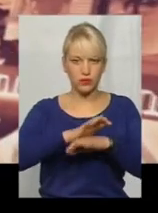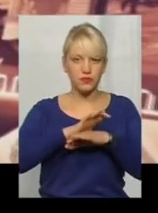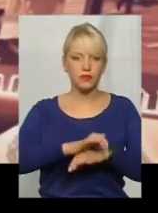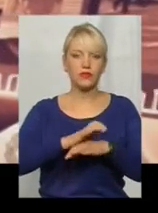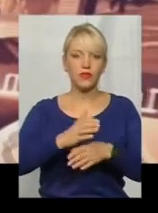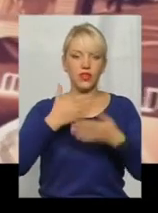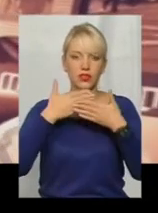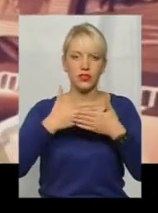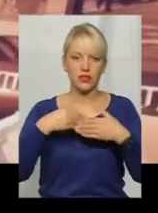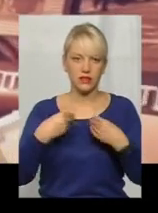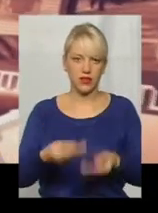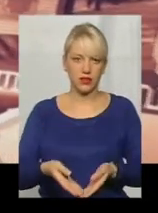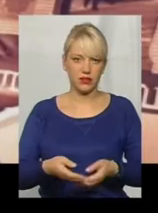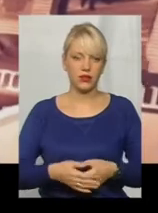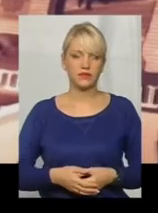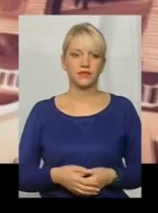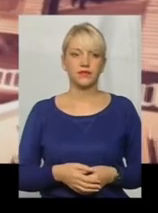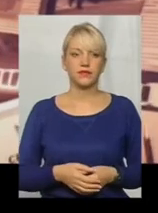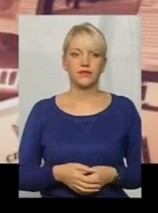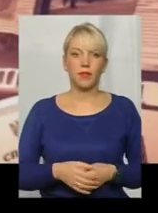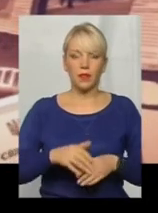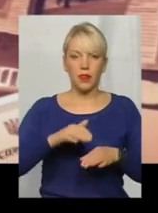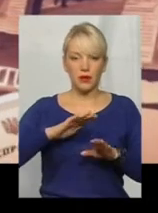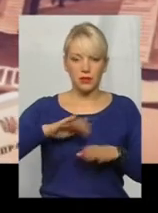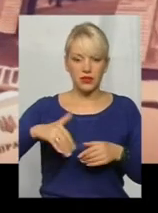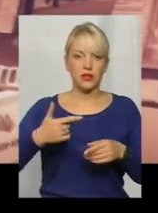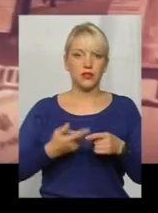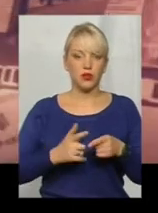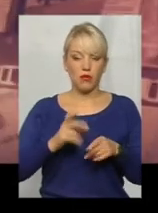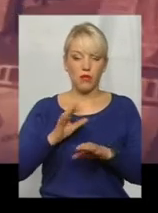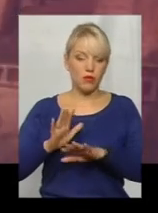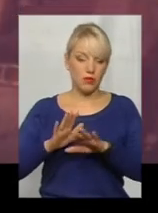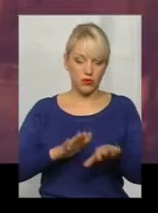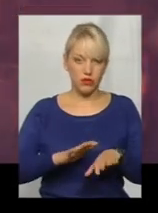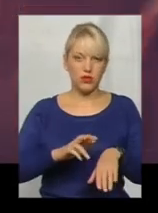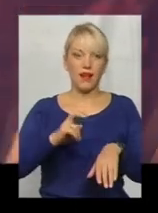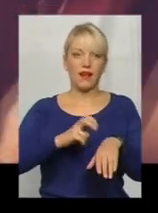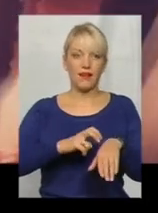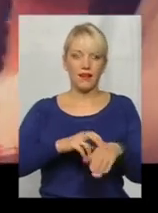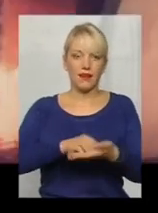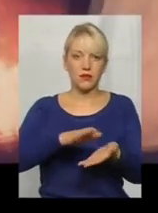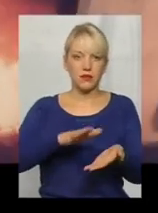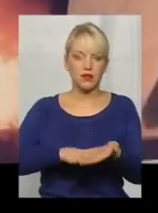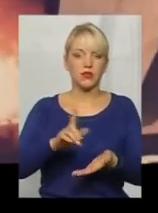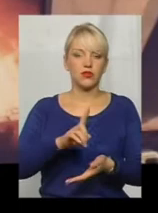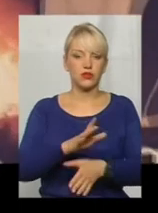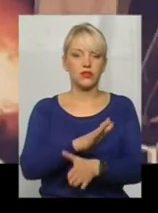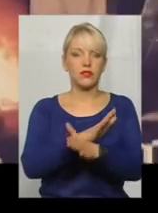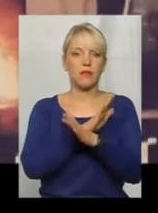дихання, напрямий масаж серця. Одразу ж по прибутті лікарка констатувала смерть потерпілого. З тих